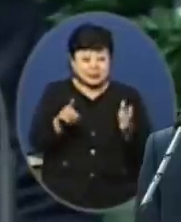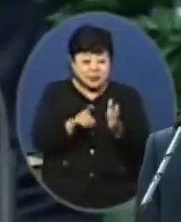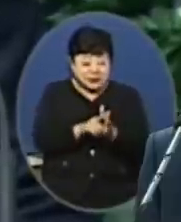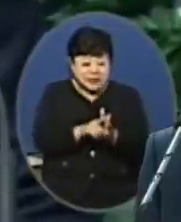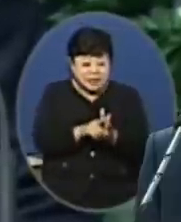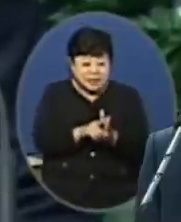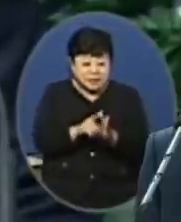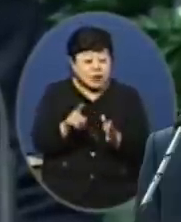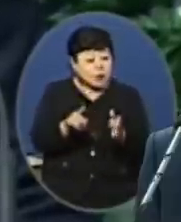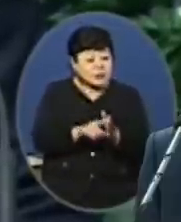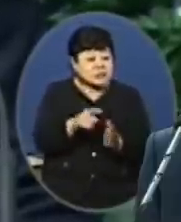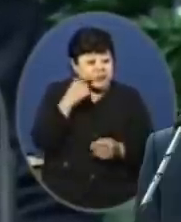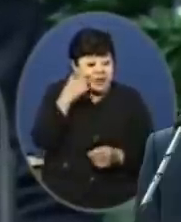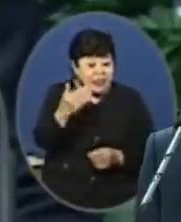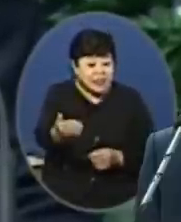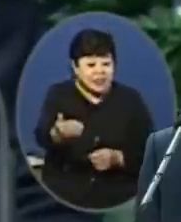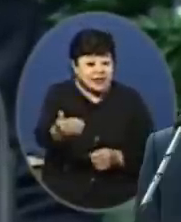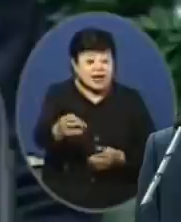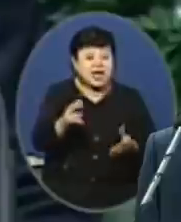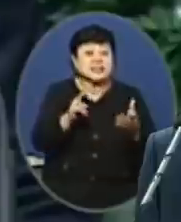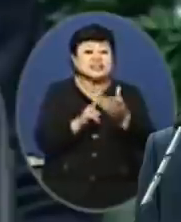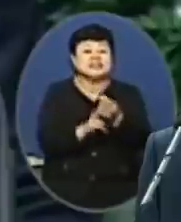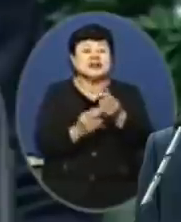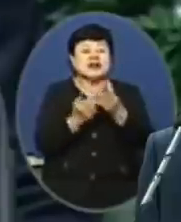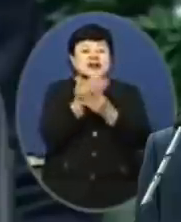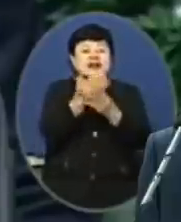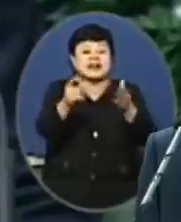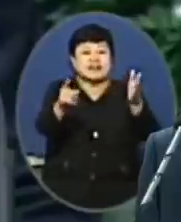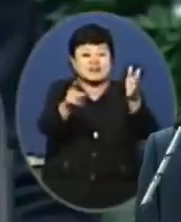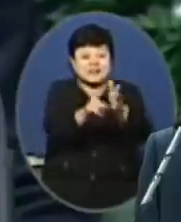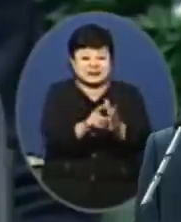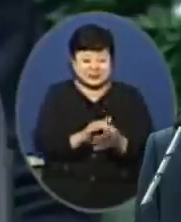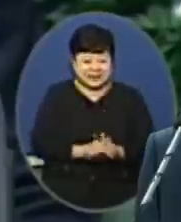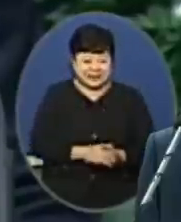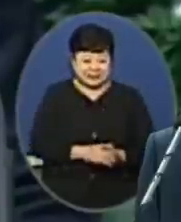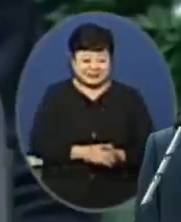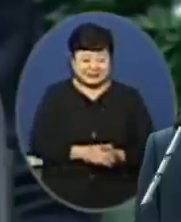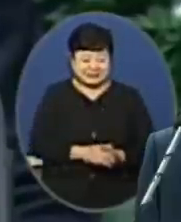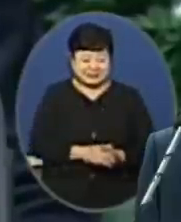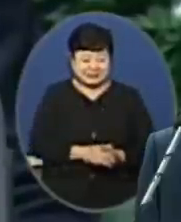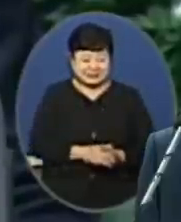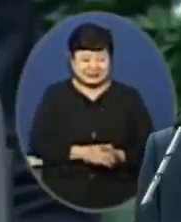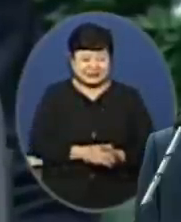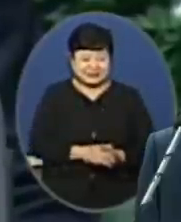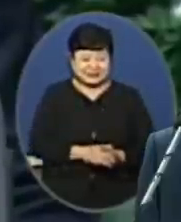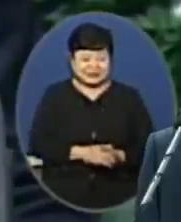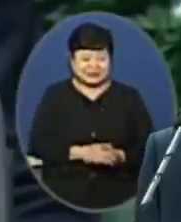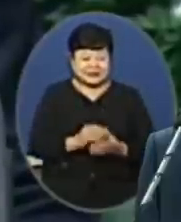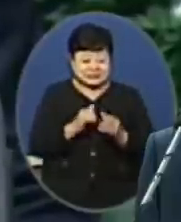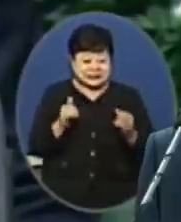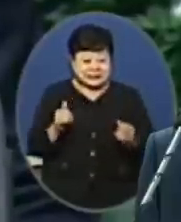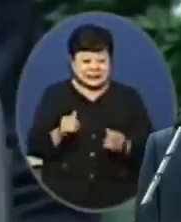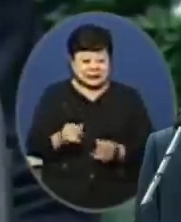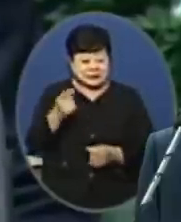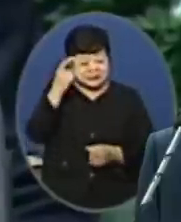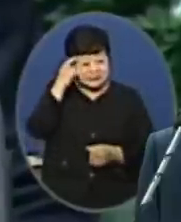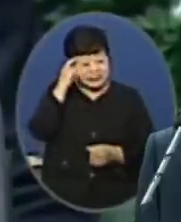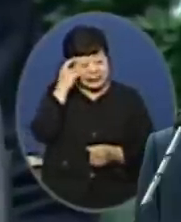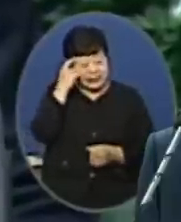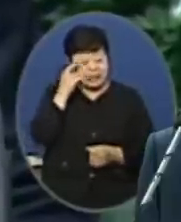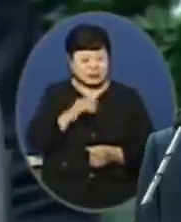믿는다는 것은 뭘 믿습니까? 기적이 일어날 것을 믿는 것입니다. 우리가 인간 이성적으로